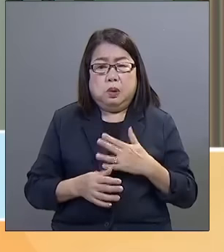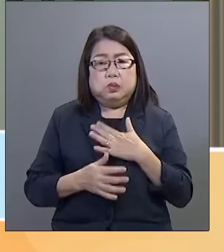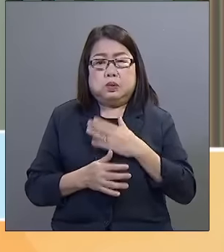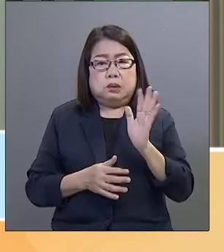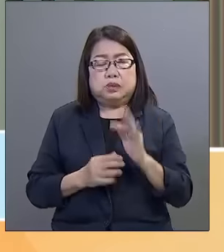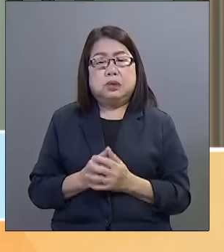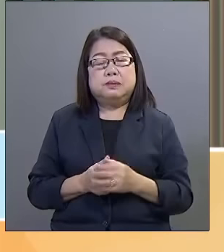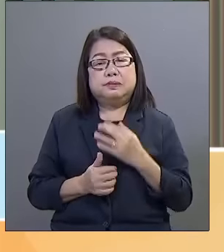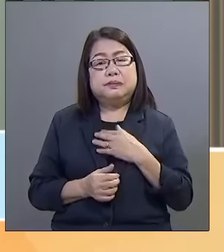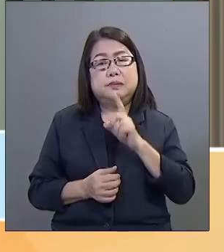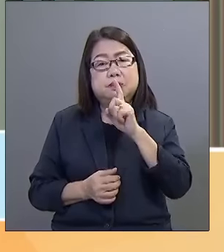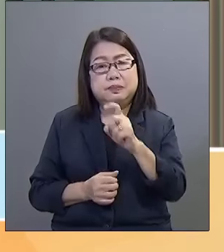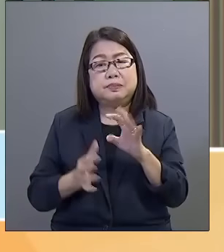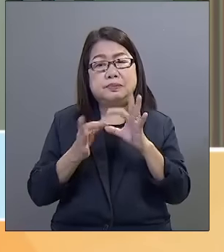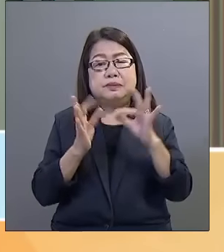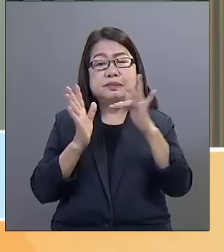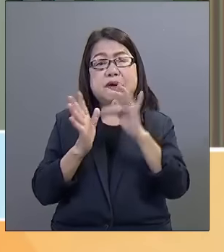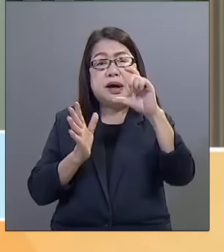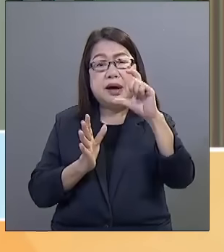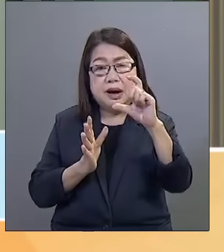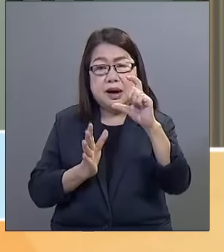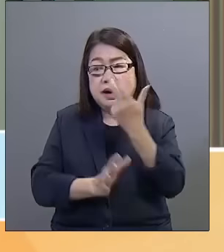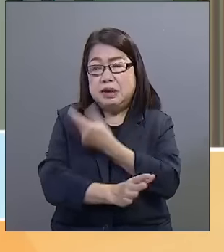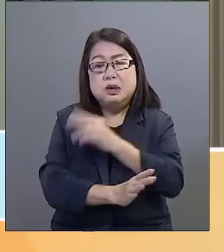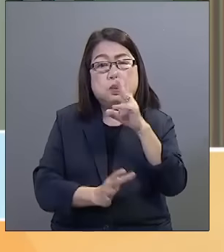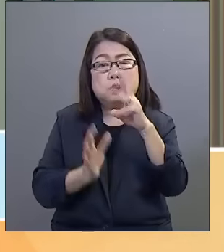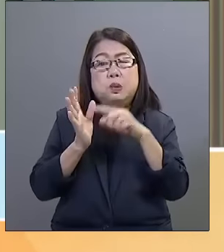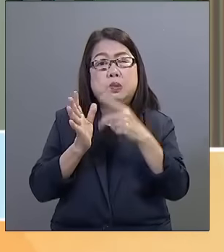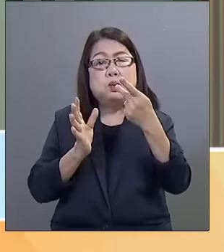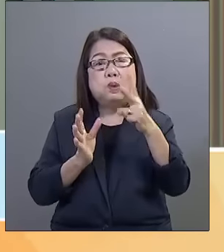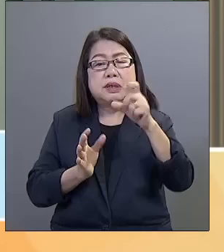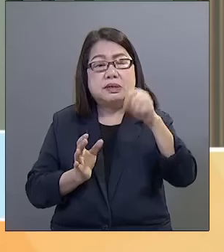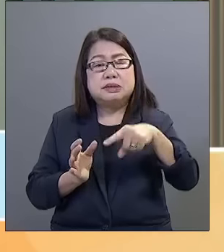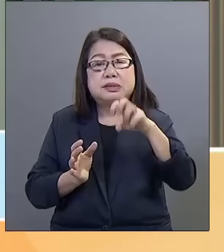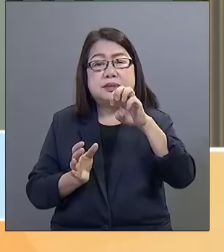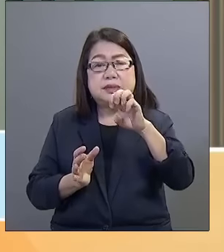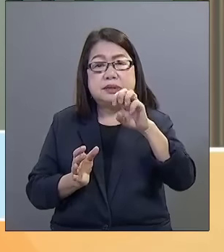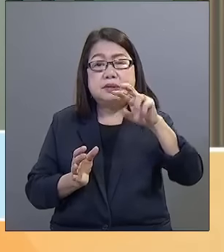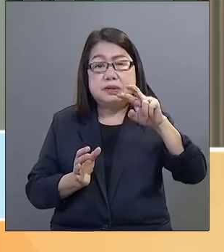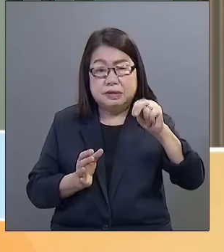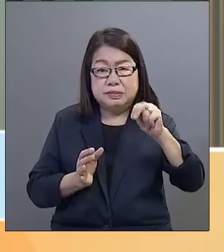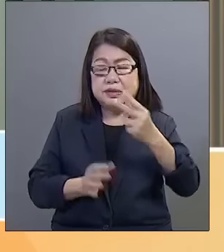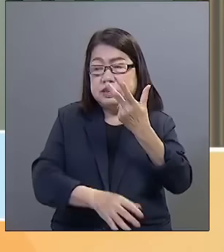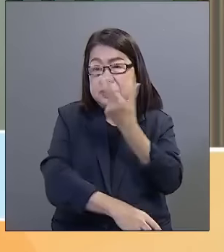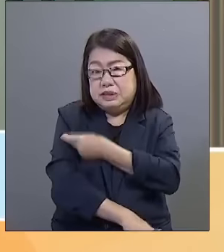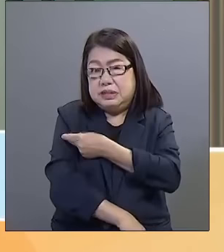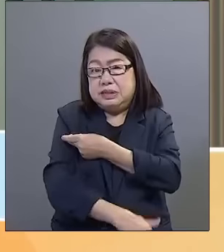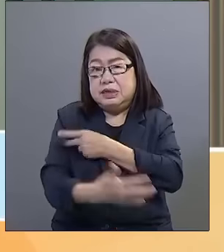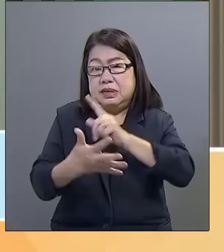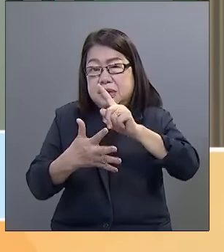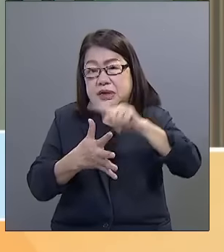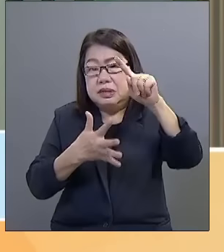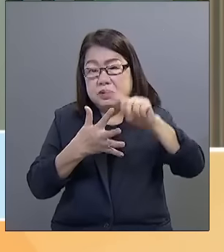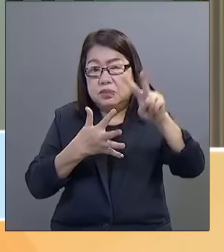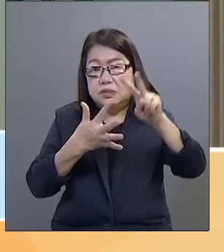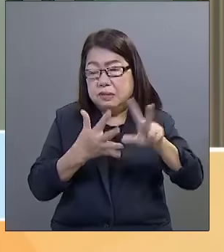จารย์ครับมาพูดถึงเรื่องของวัคซีนเมื่อสักครู่นี้อาจารย์พูดถึงเรื่องของวัคซีนแต่อยู่ว่าคือ เข็มกระตุ้น เนี่ยคือเราฉีดกันมา